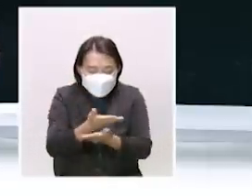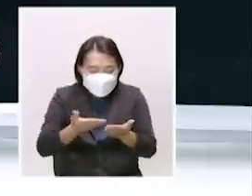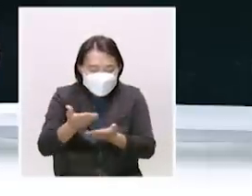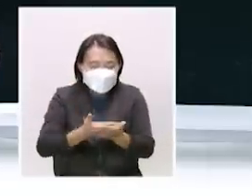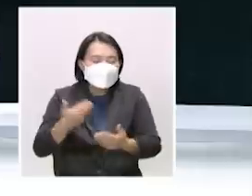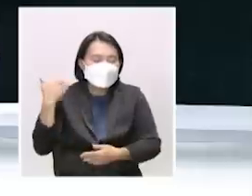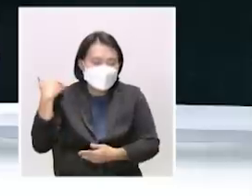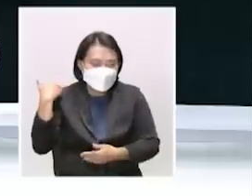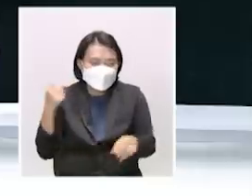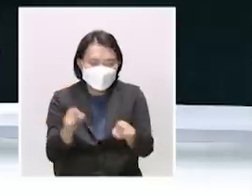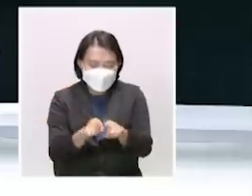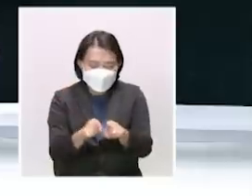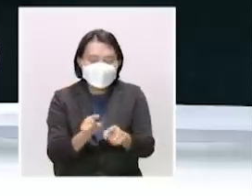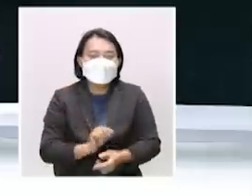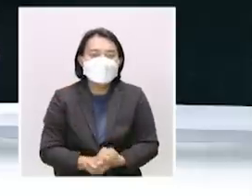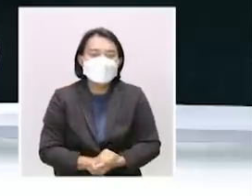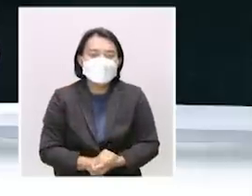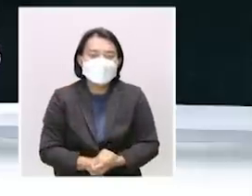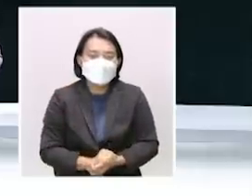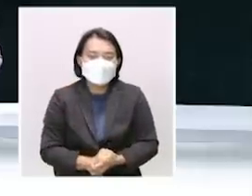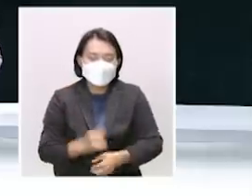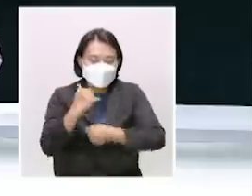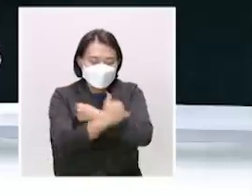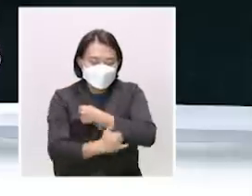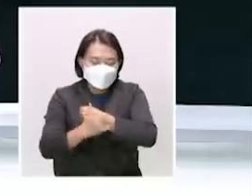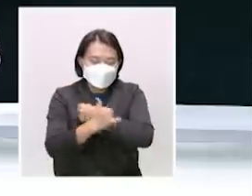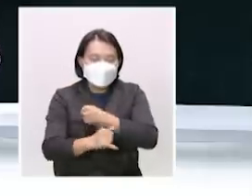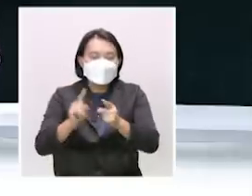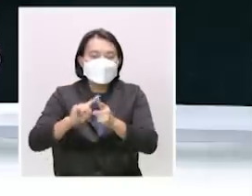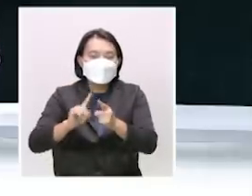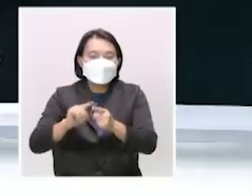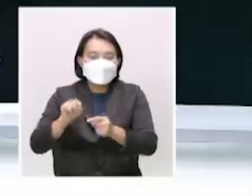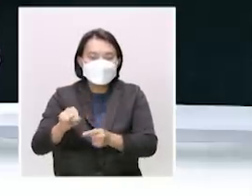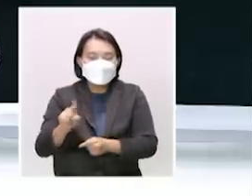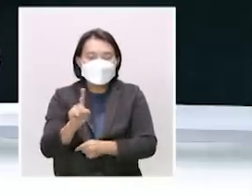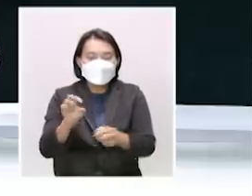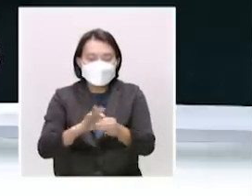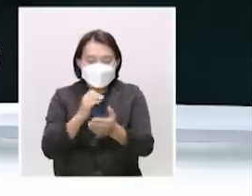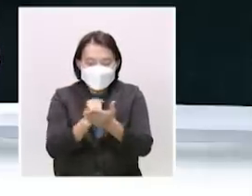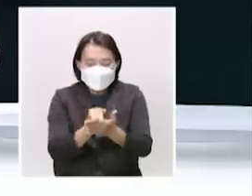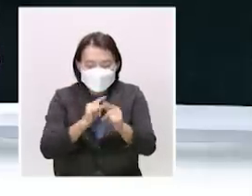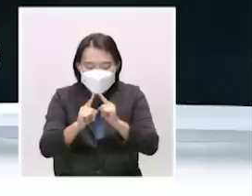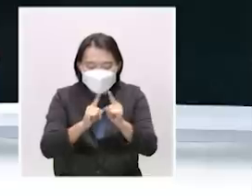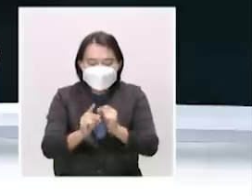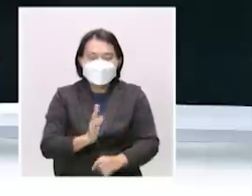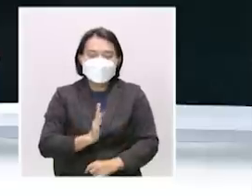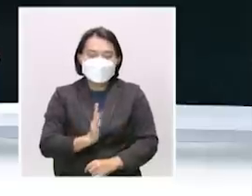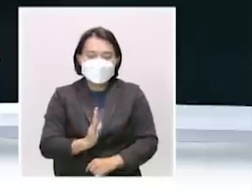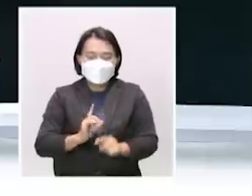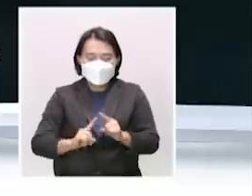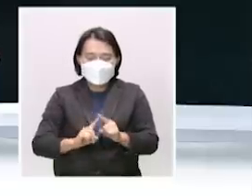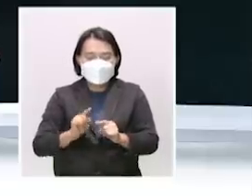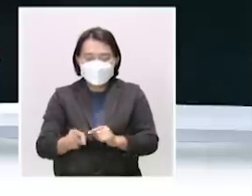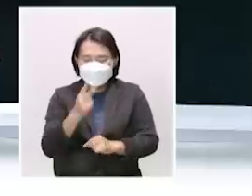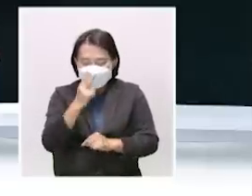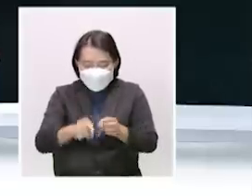งมีอย่างต่อเนองเช่นเดียวกันอย่างที่จะเหนวามีหลประเทศที่อาศาจะเป็ตัวกลางในการไกลเกลยเจราจาร์อะไร